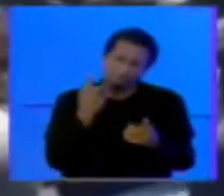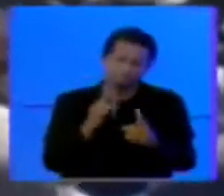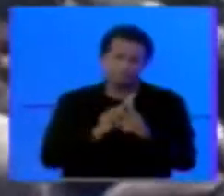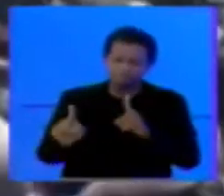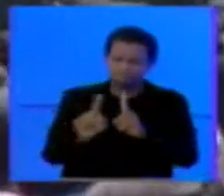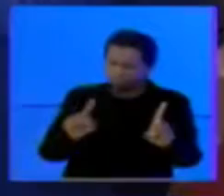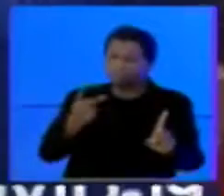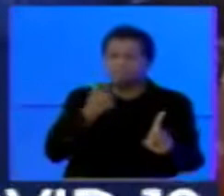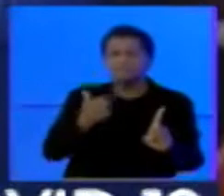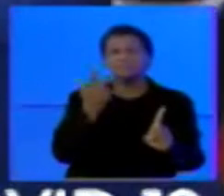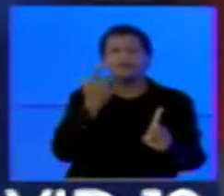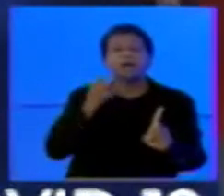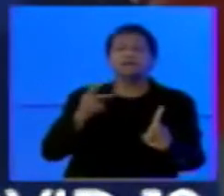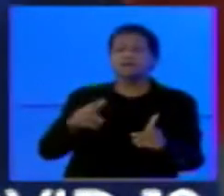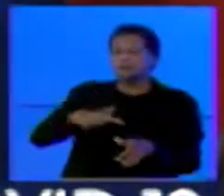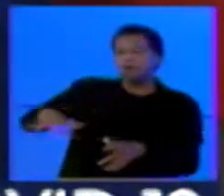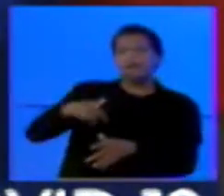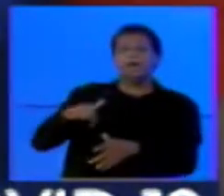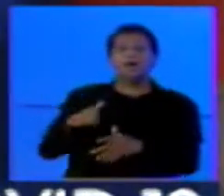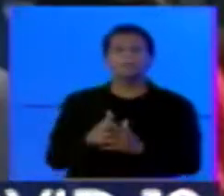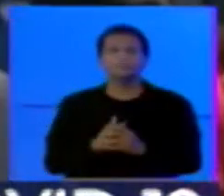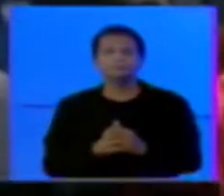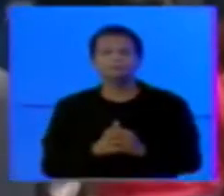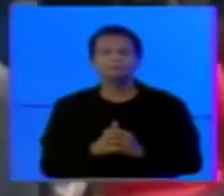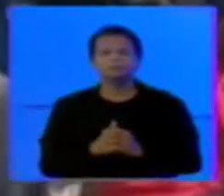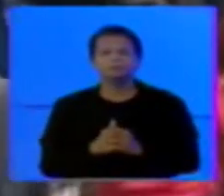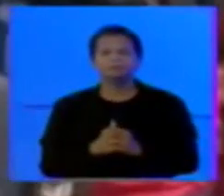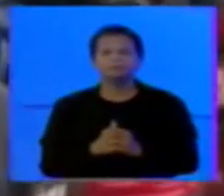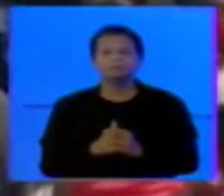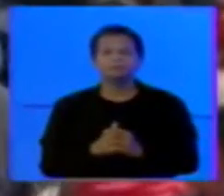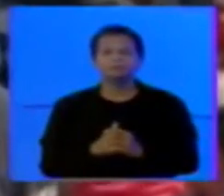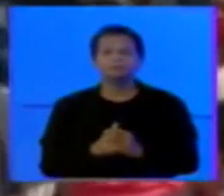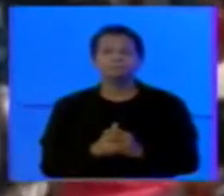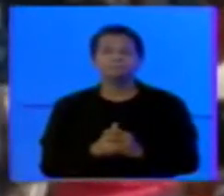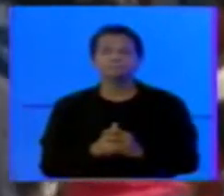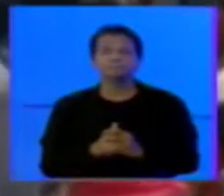dan keluarga di rumah. Dari Sumatera Utara, Ahmad Rituan, Raymond iNews melaporkan.